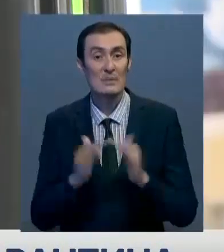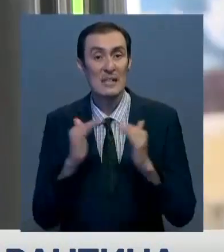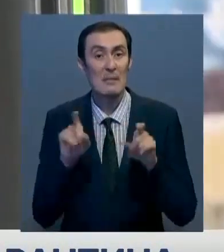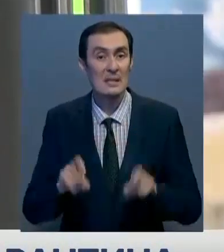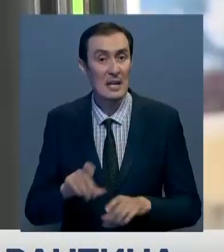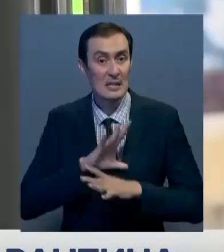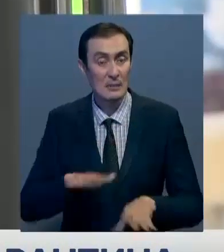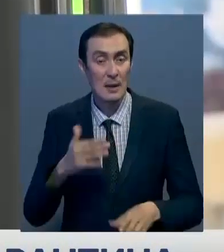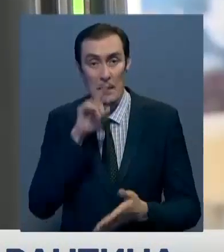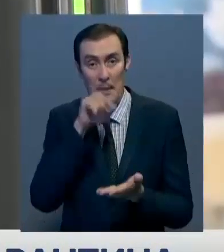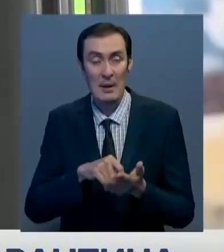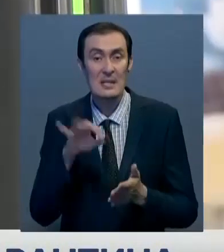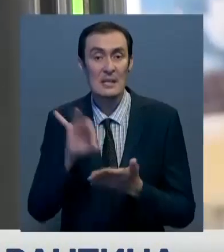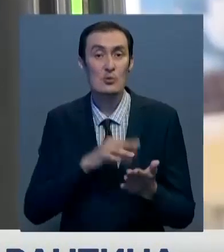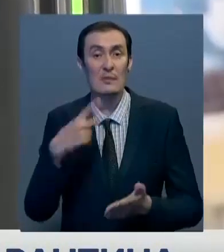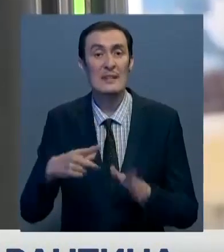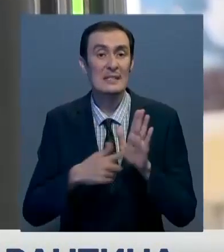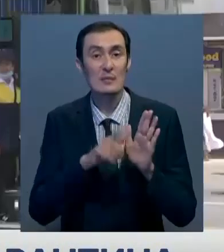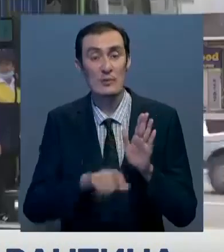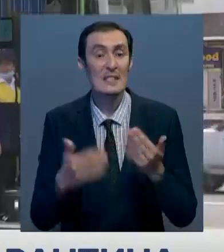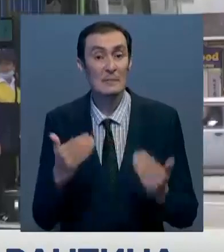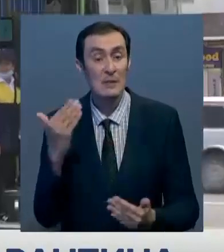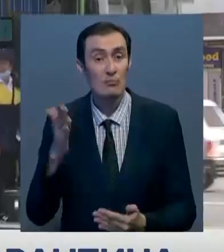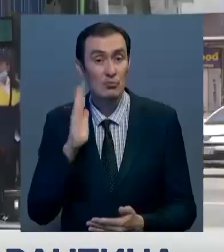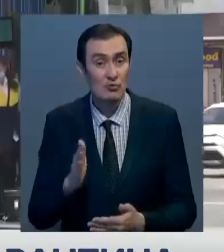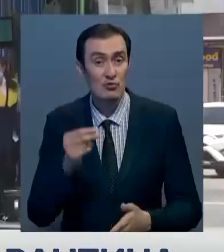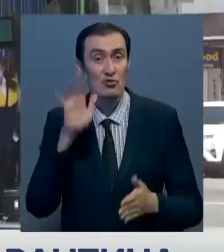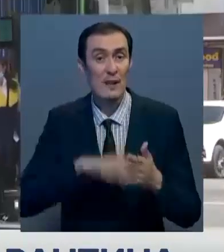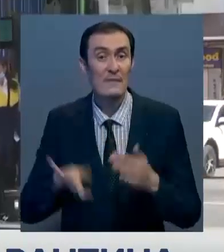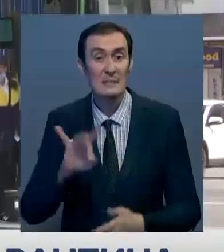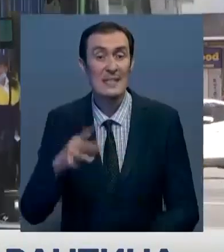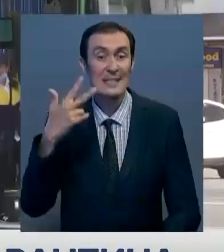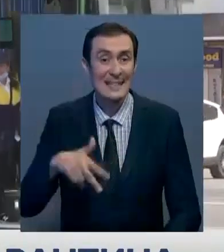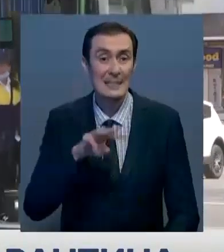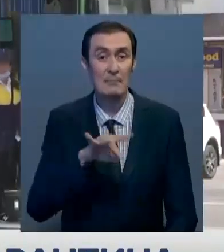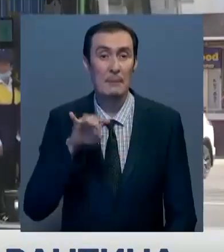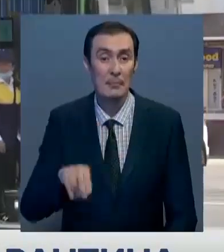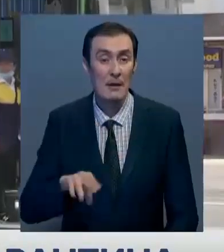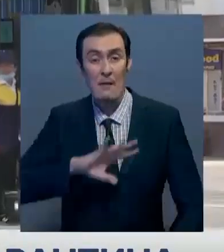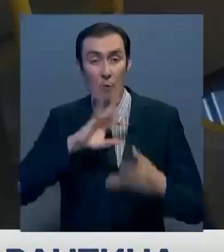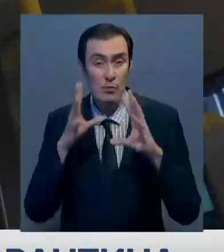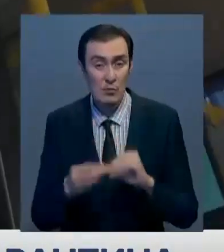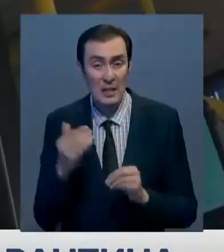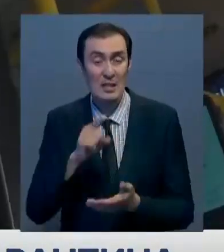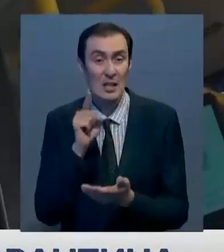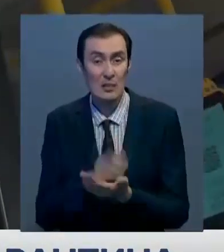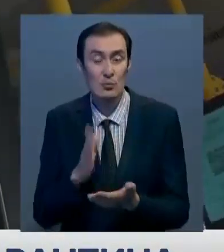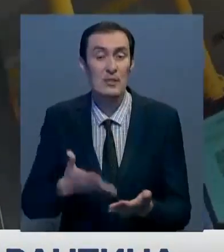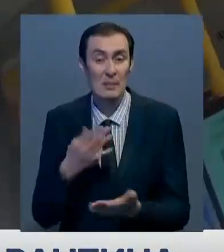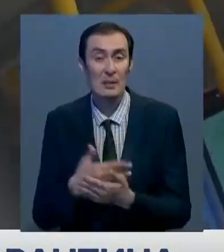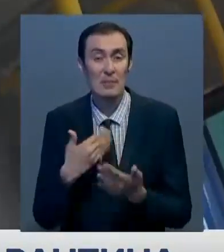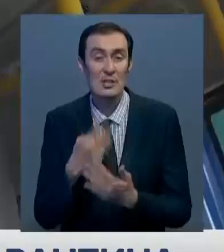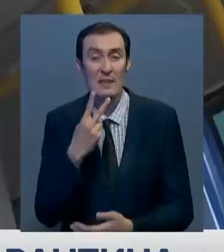За месяц в него попали сразу 27 человек. Теперь им грозит штраф в размере 30 МРП. В общей сложности они